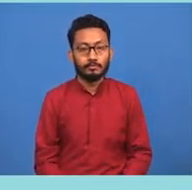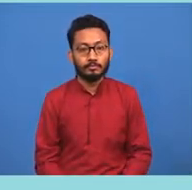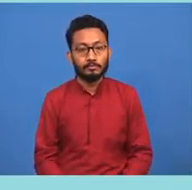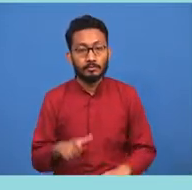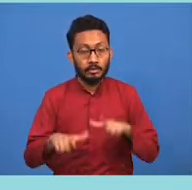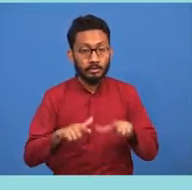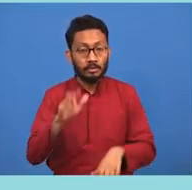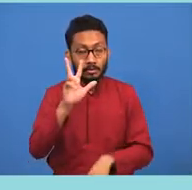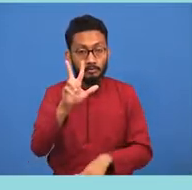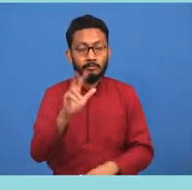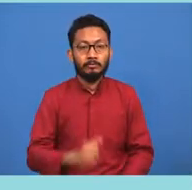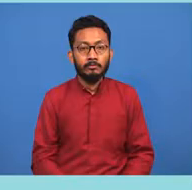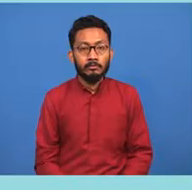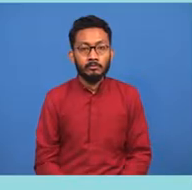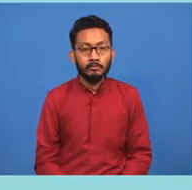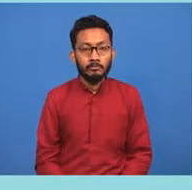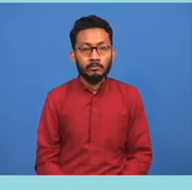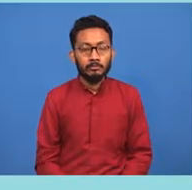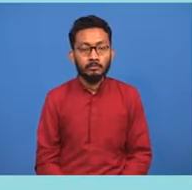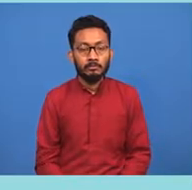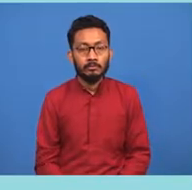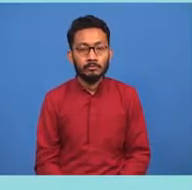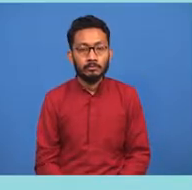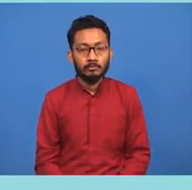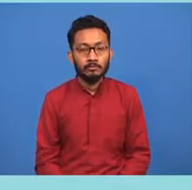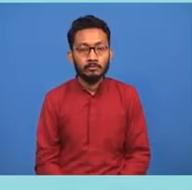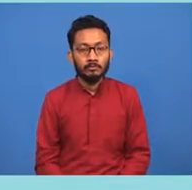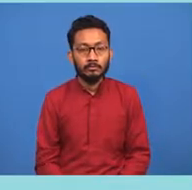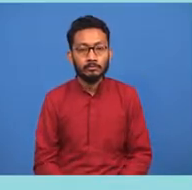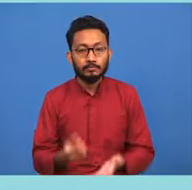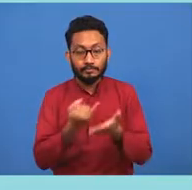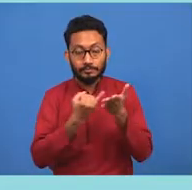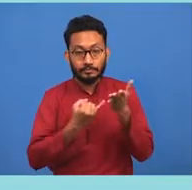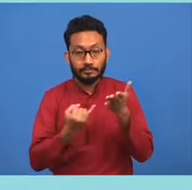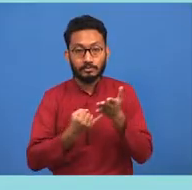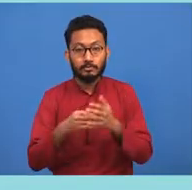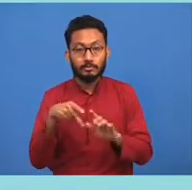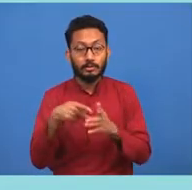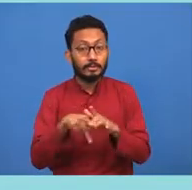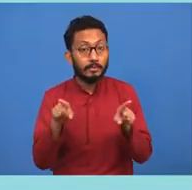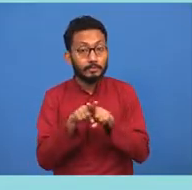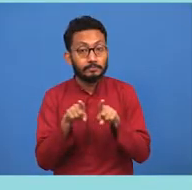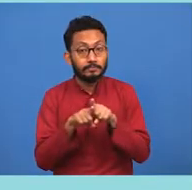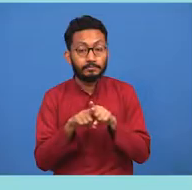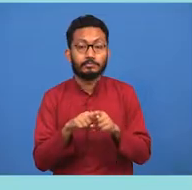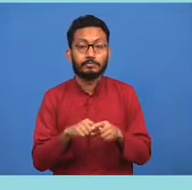Langkah 3 pula ialah menulis persamaan kimia.